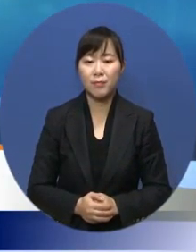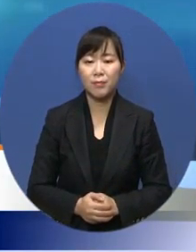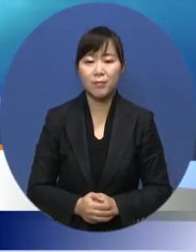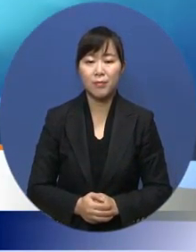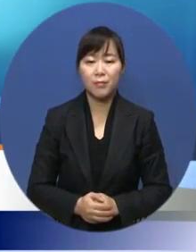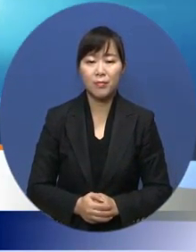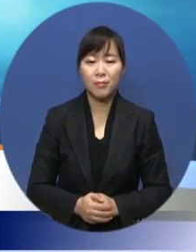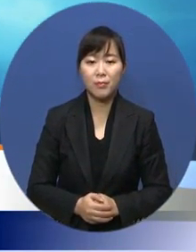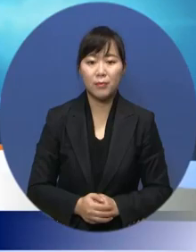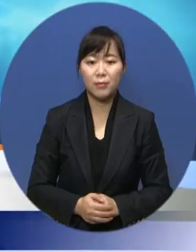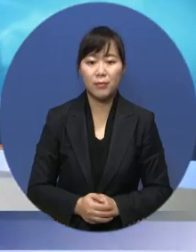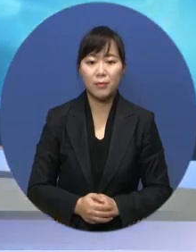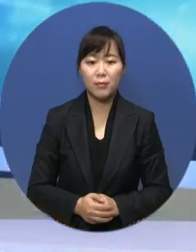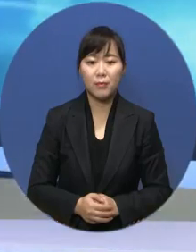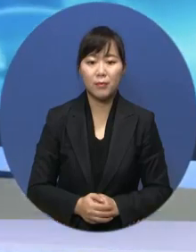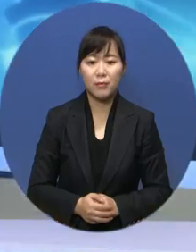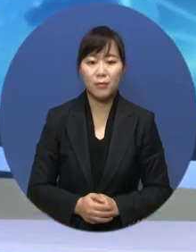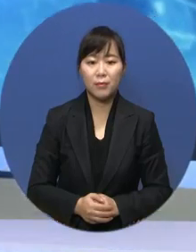화면으로 만나보겠습니다.